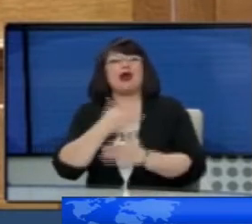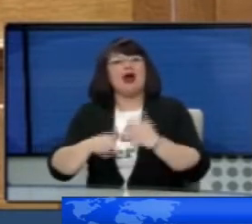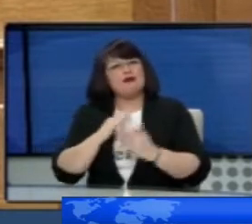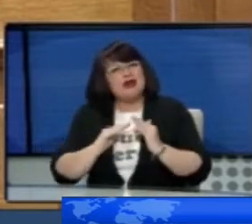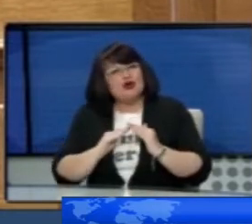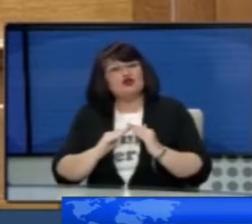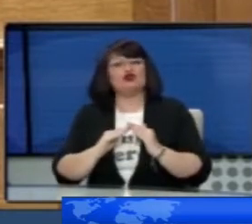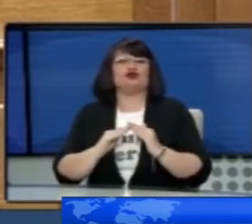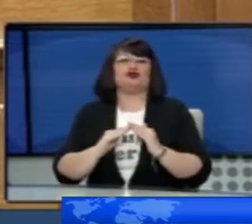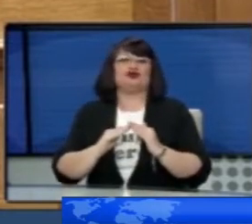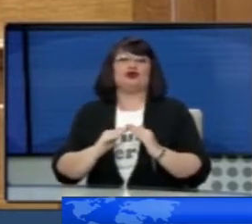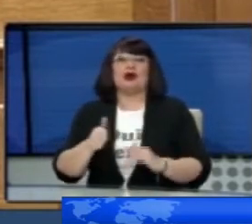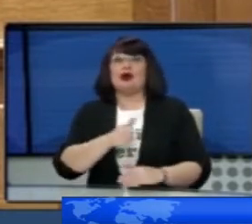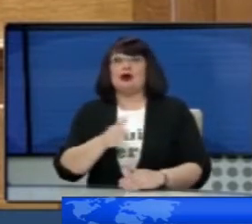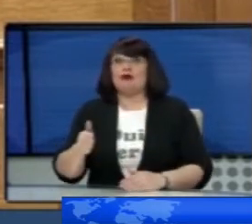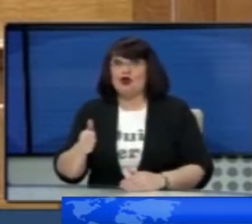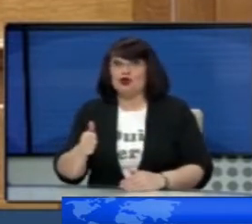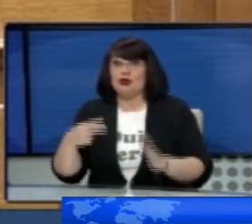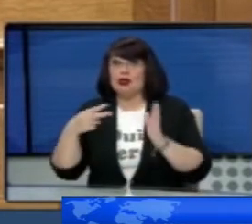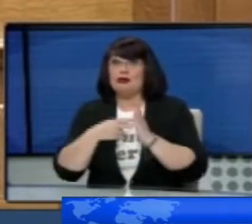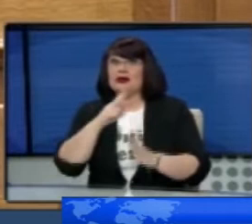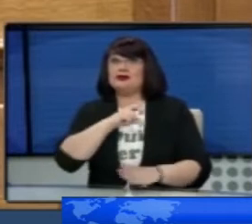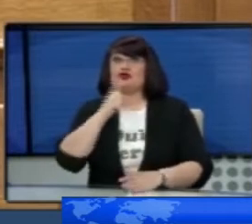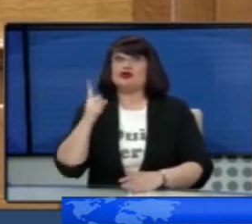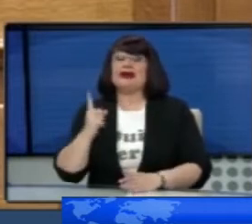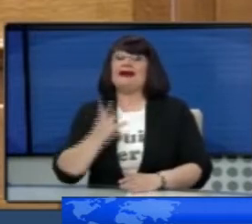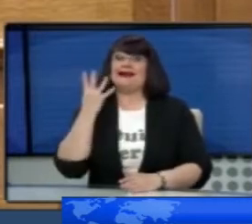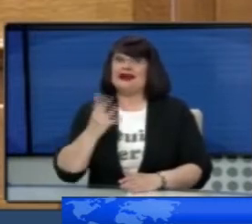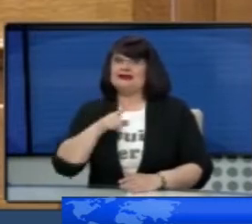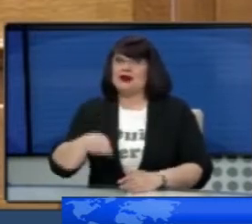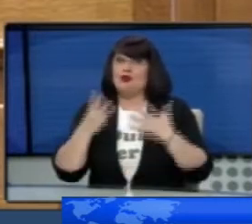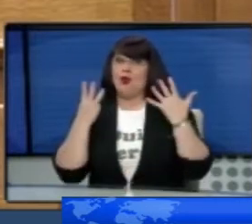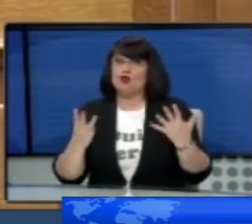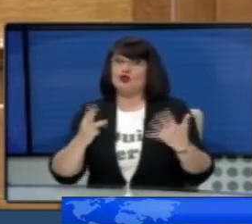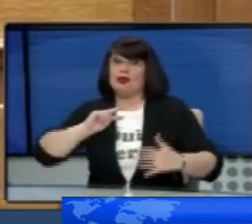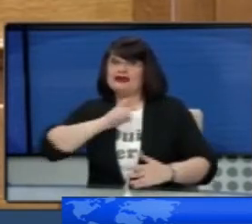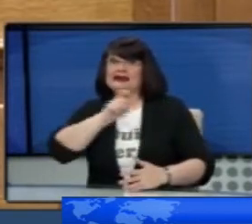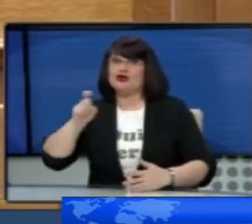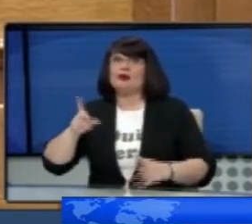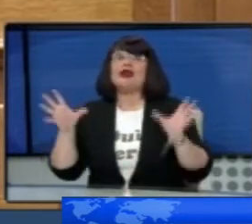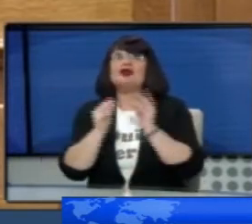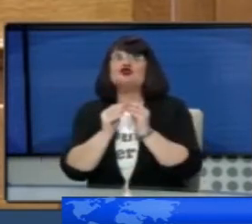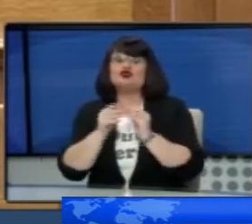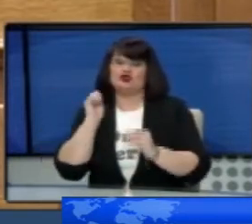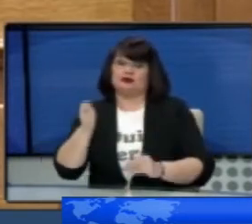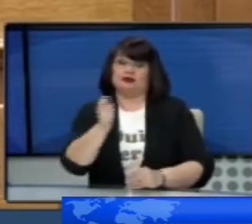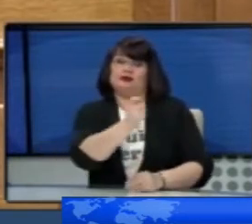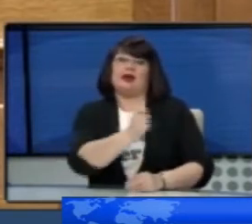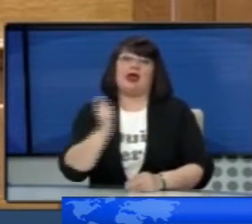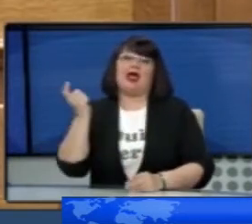μας. Θέλω να θυμίσω ότι μόνο εντός 2021 δαπανήθηκαν 4,8 δισεκατομμύρια. Επαναλαμβάνω,